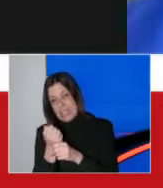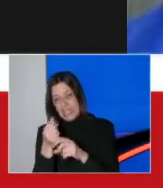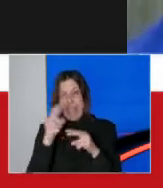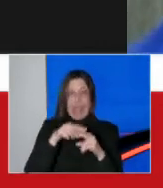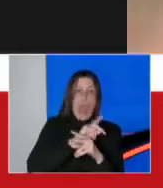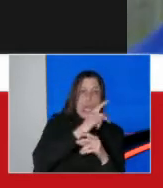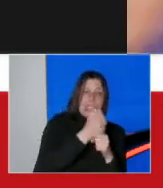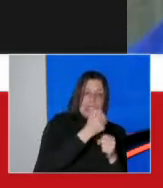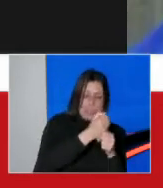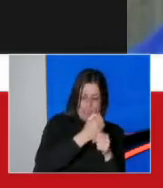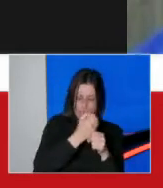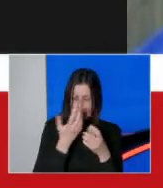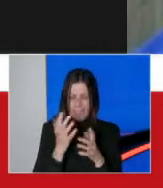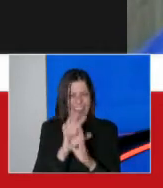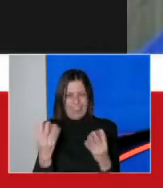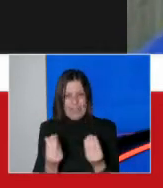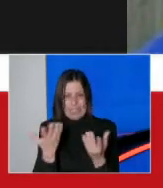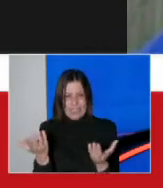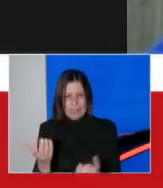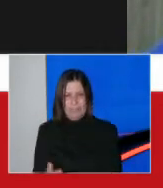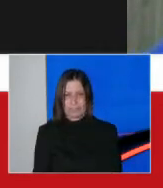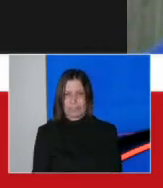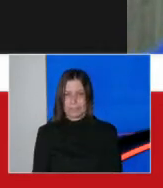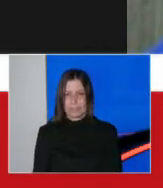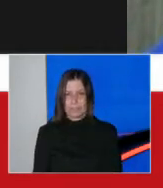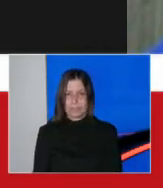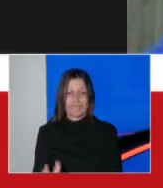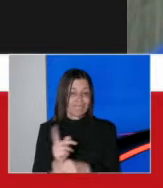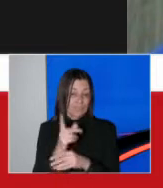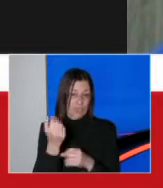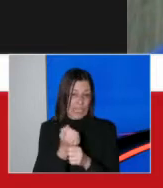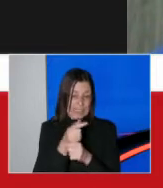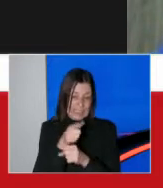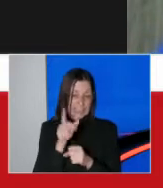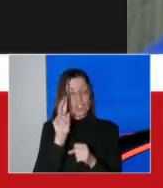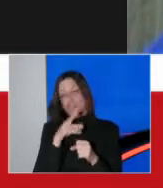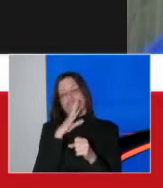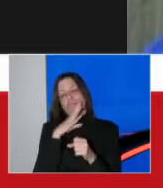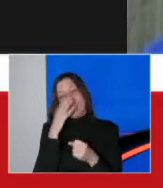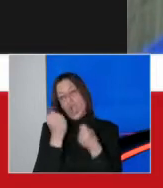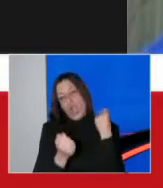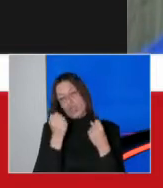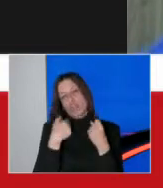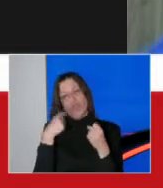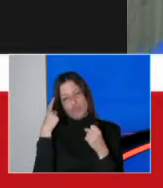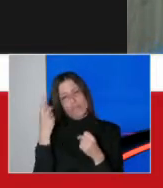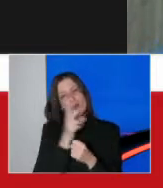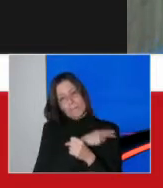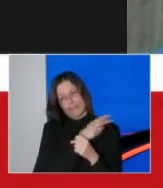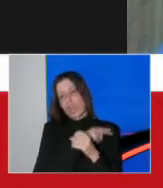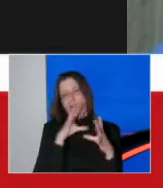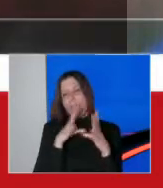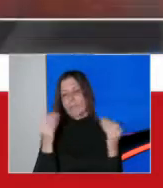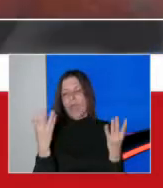ולא עשיתי. אין חיה כזאת, וברגע שהיא עשתה את זה, יש פה בעיה מאוד קשה. אני חושב שהמשטרה פה איבדה הרבה